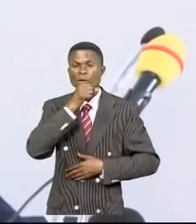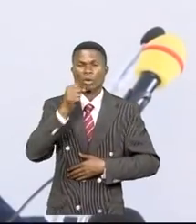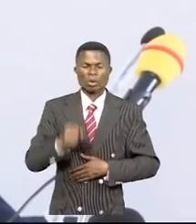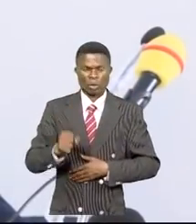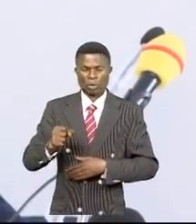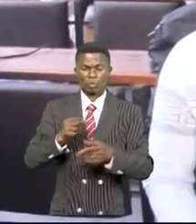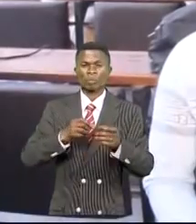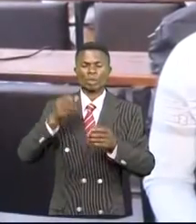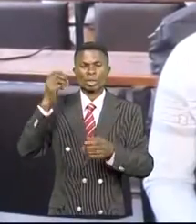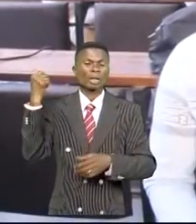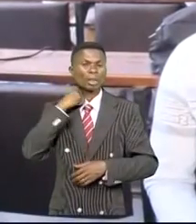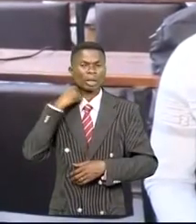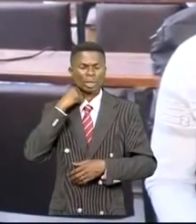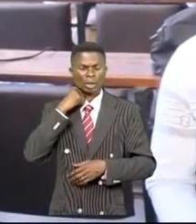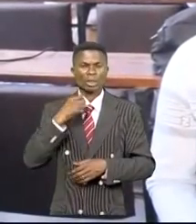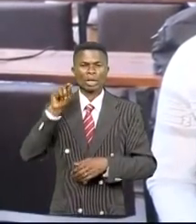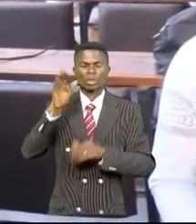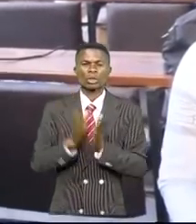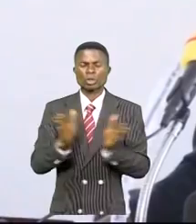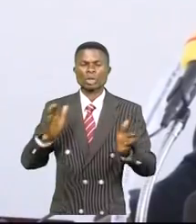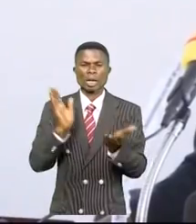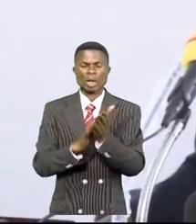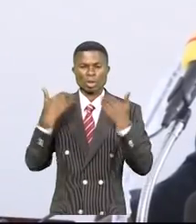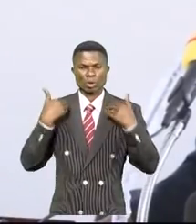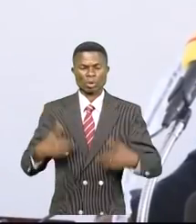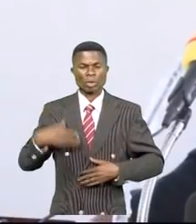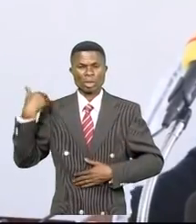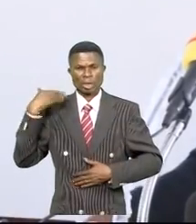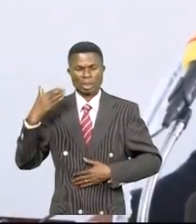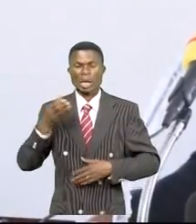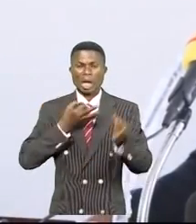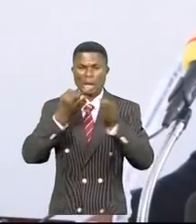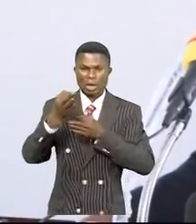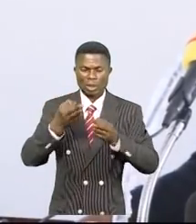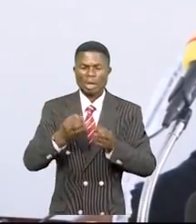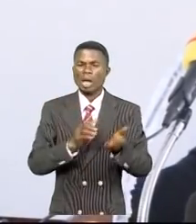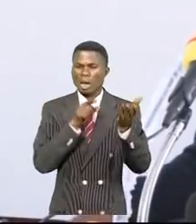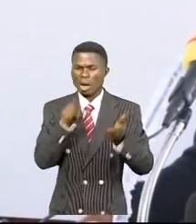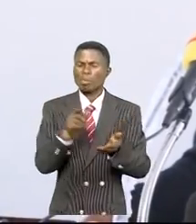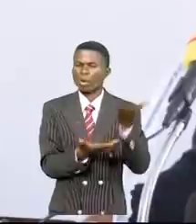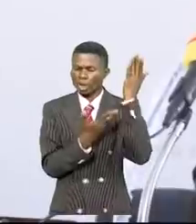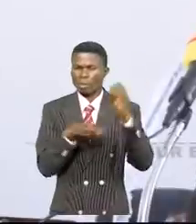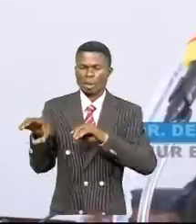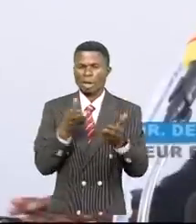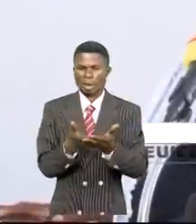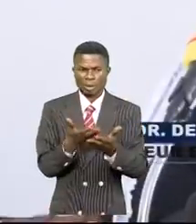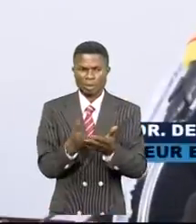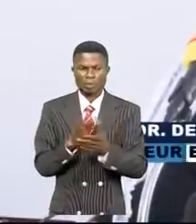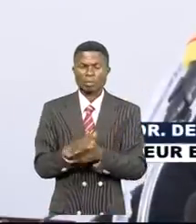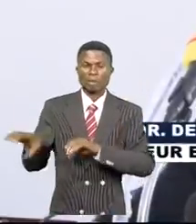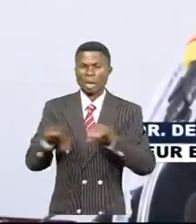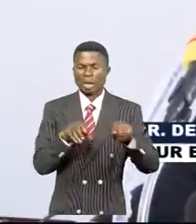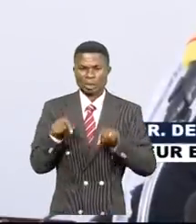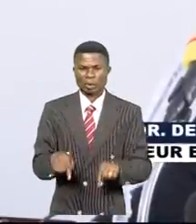médecine de l'UNIKIN, le directeur général de l'école de santé publique, Machinda, a rappelé l'essentiel de la cérémonie. La brève cérémonie